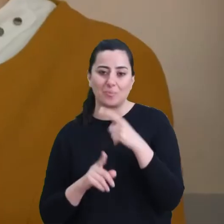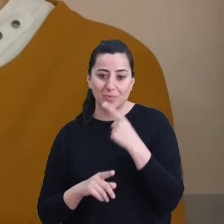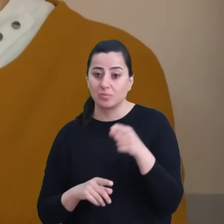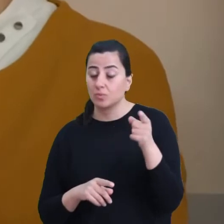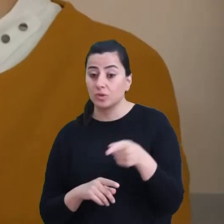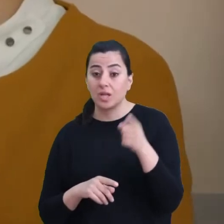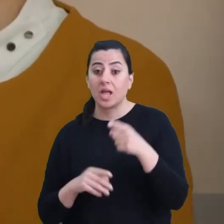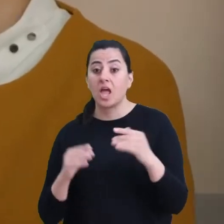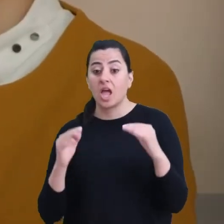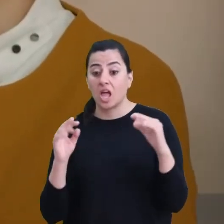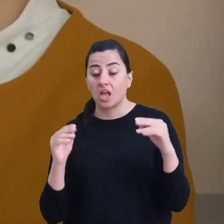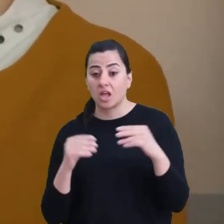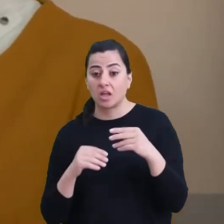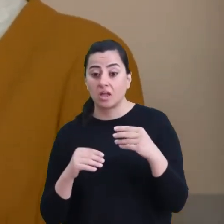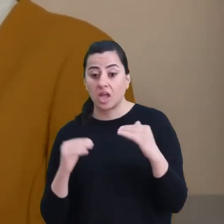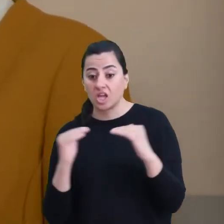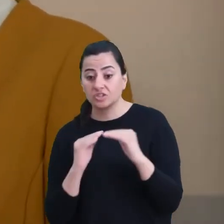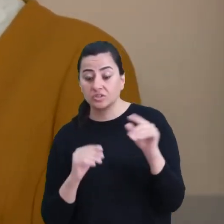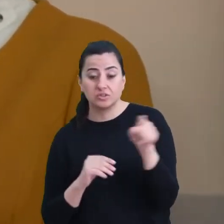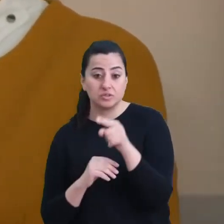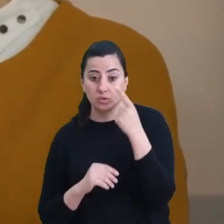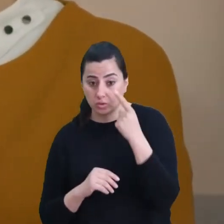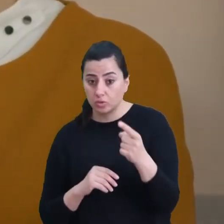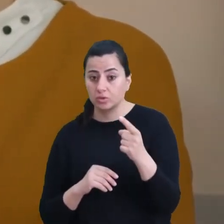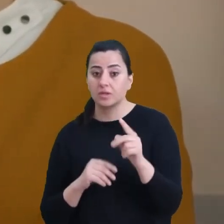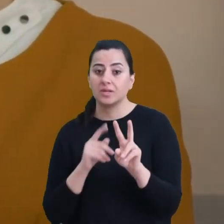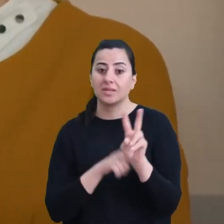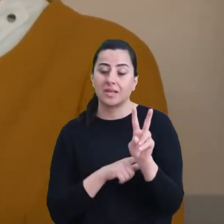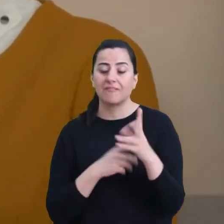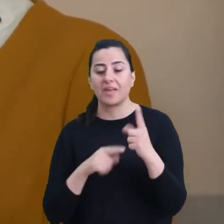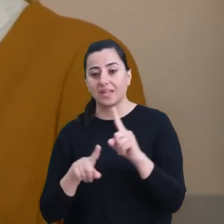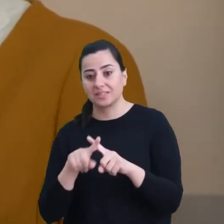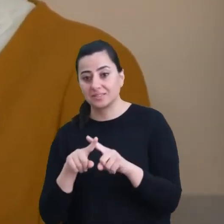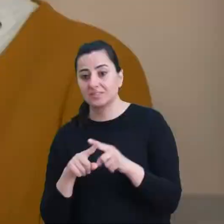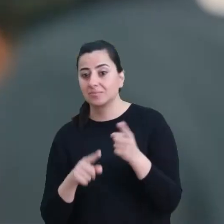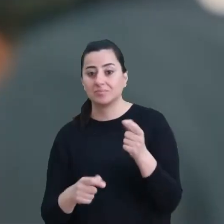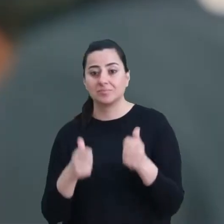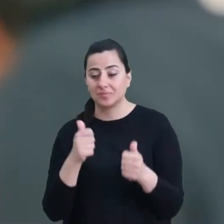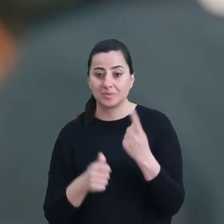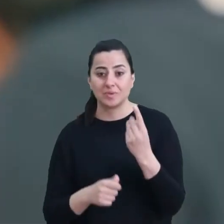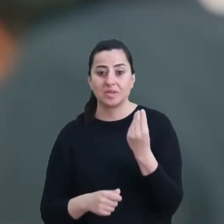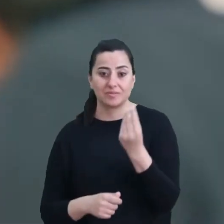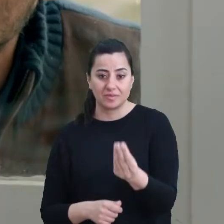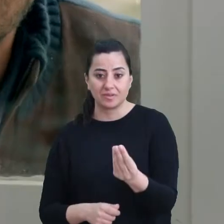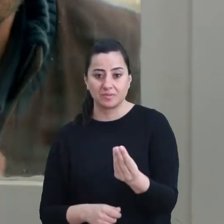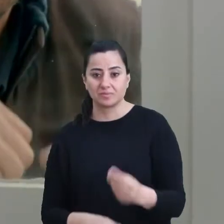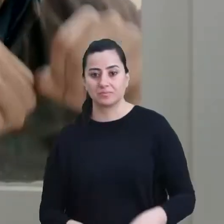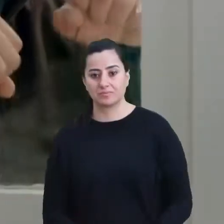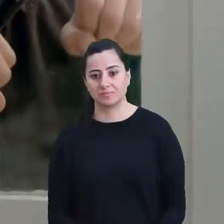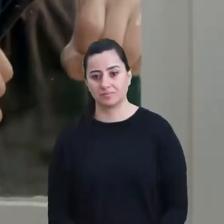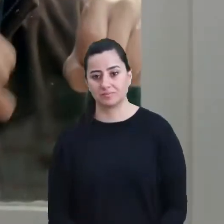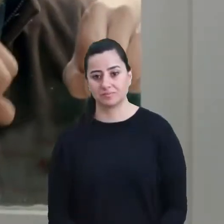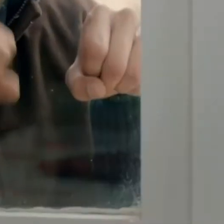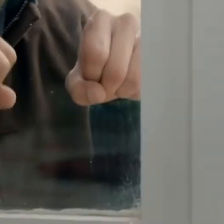denklemlerde eşitlik verilmişse x veya y'ye herhangi bir değer verilerek... Pencereyi burnunu dayamış